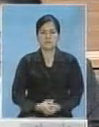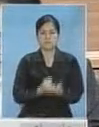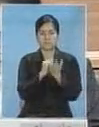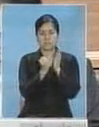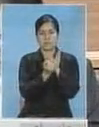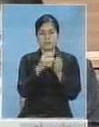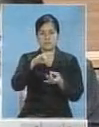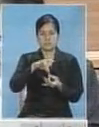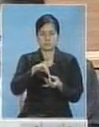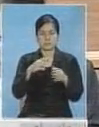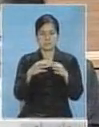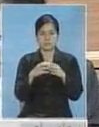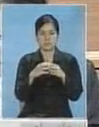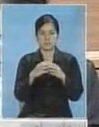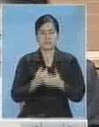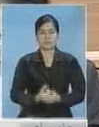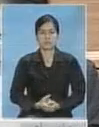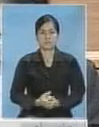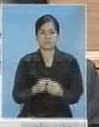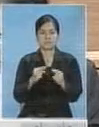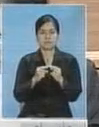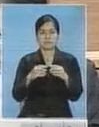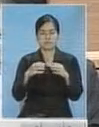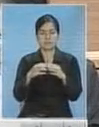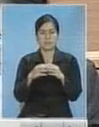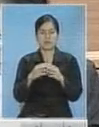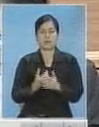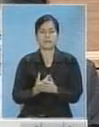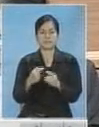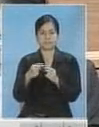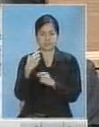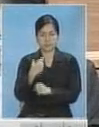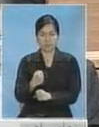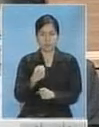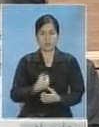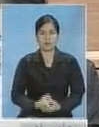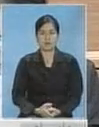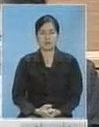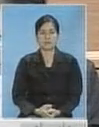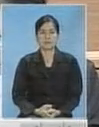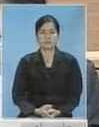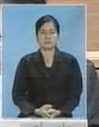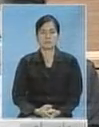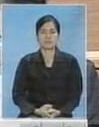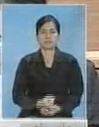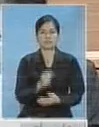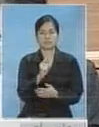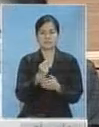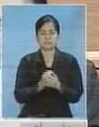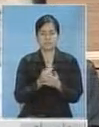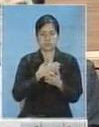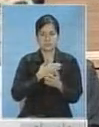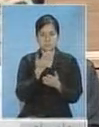ขทัยพรรคประชาธิปัตย์ท่านประธานที่เคารพครับผมเป็นผู้หนึ่งซึ่งได้แปรยติ